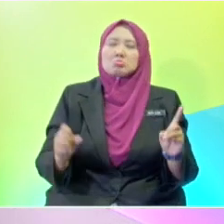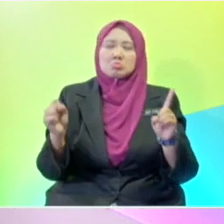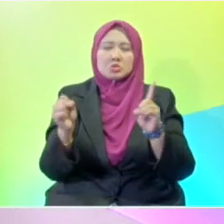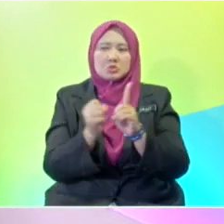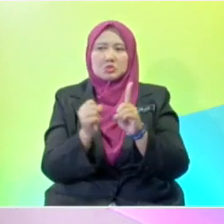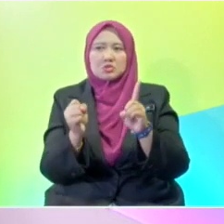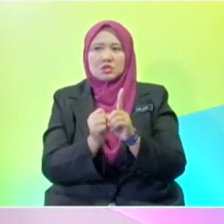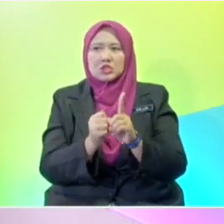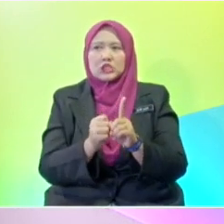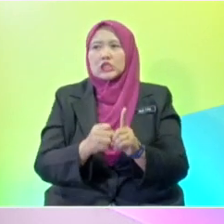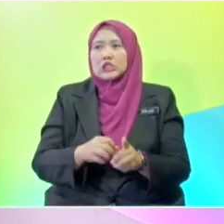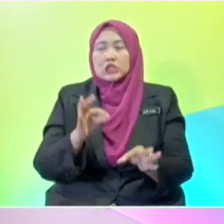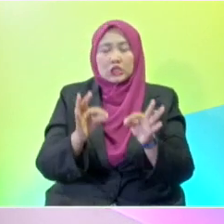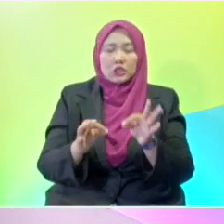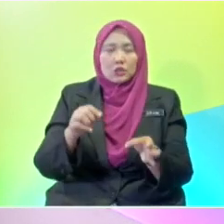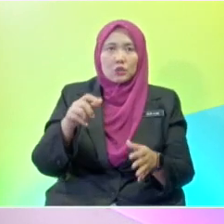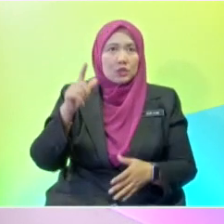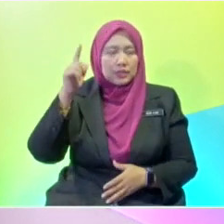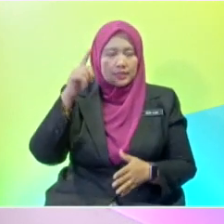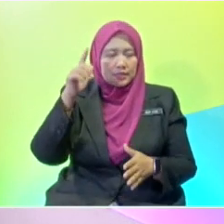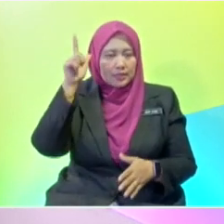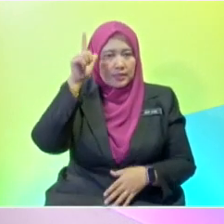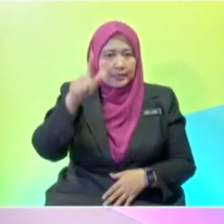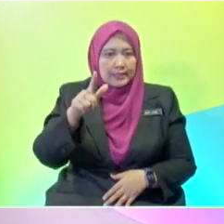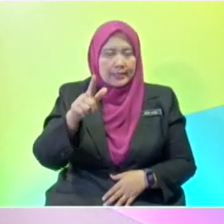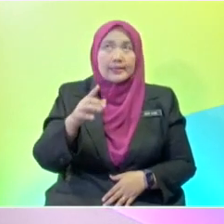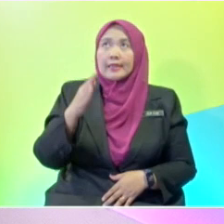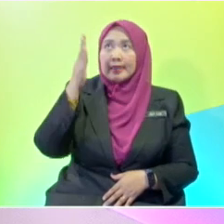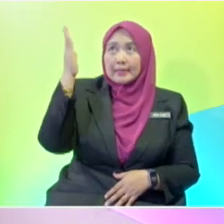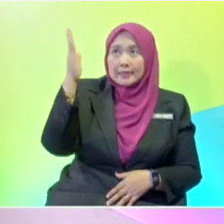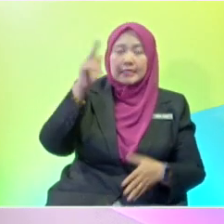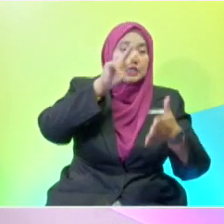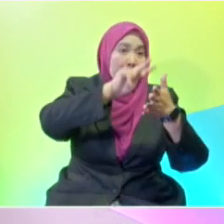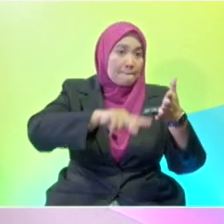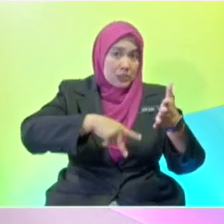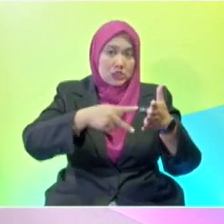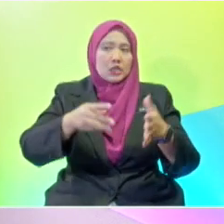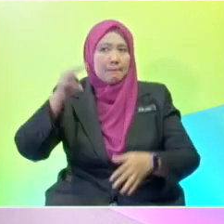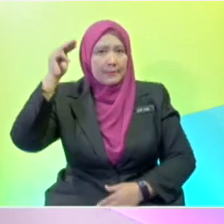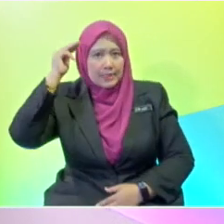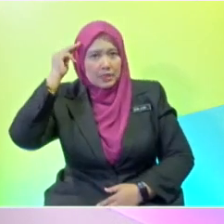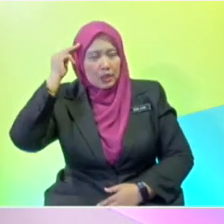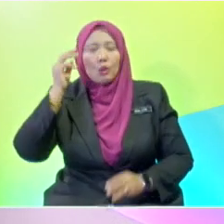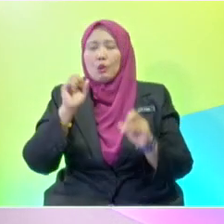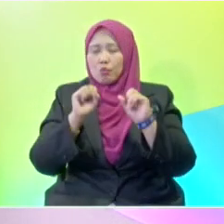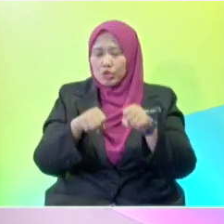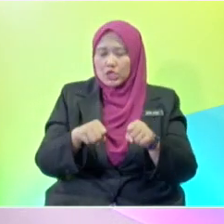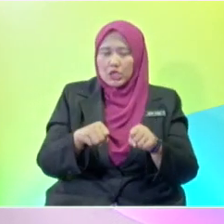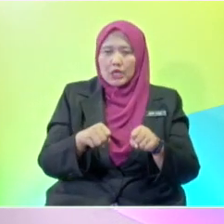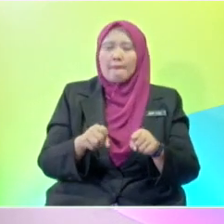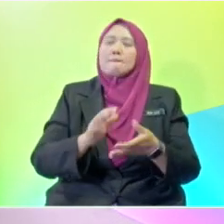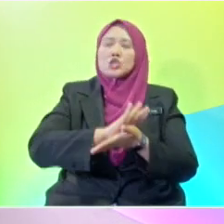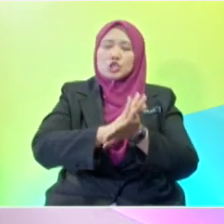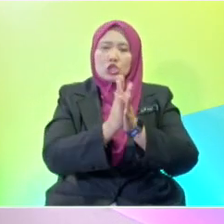lebih kritis dalam menganalisa mengkategorikan topik ataupun modul yang berbentuk